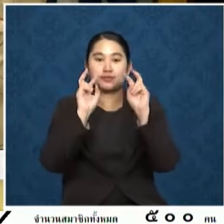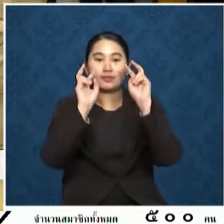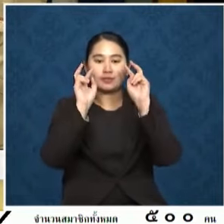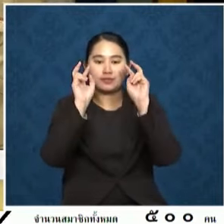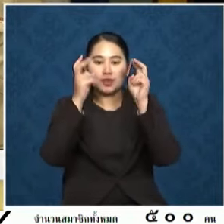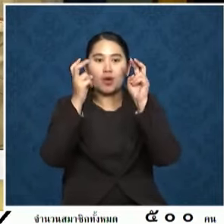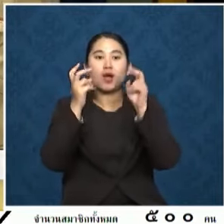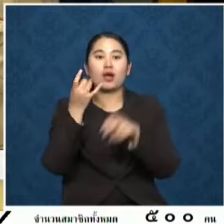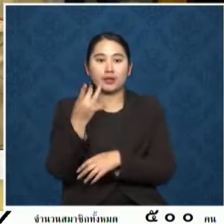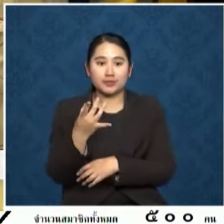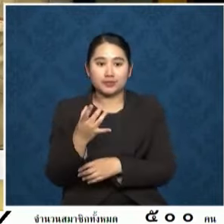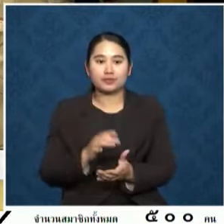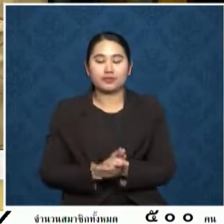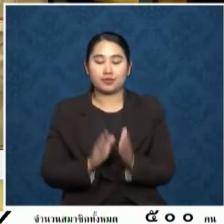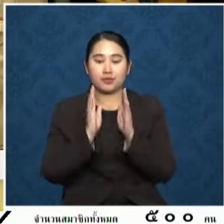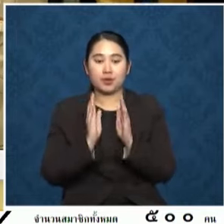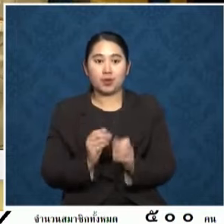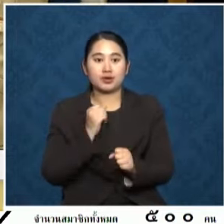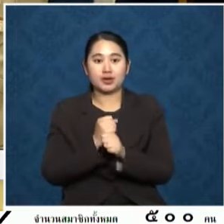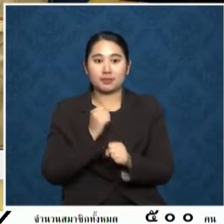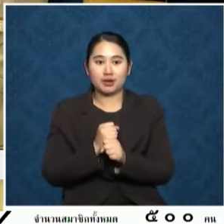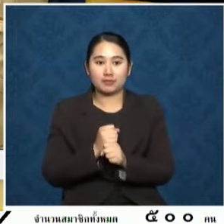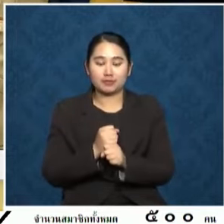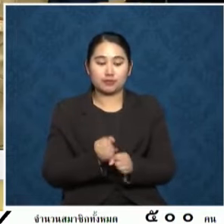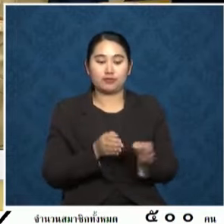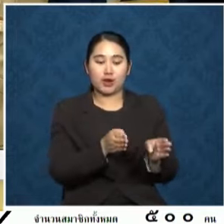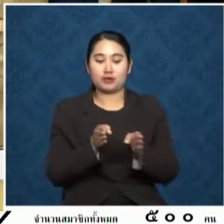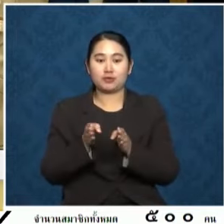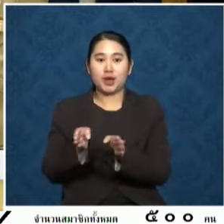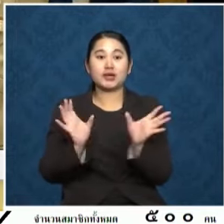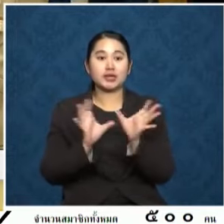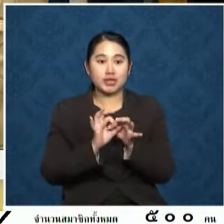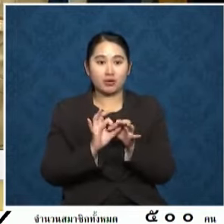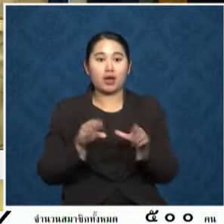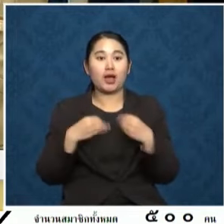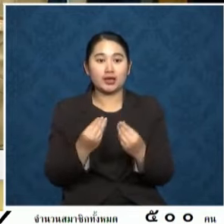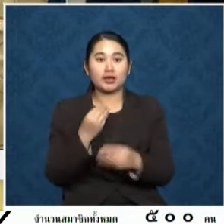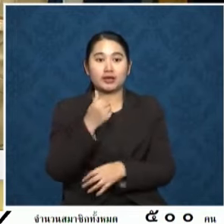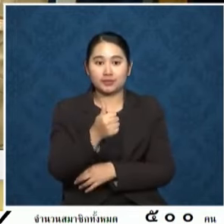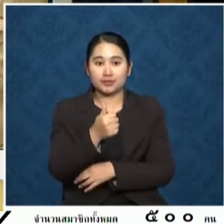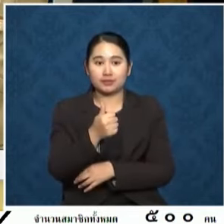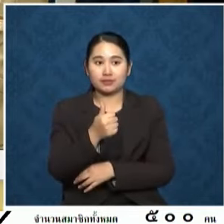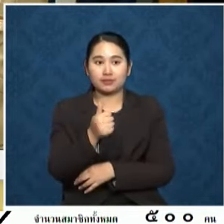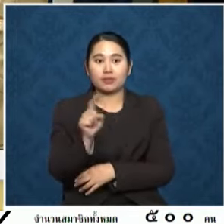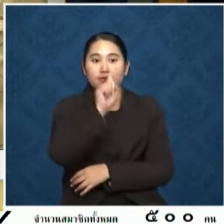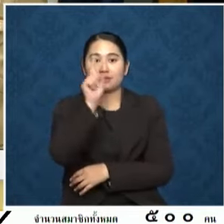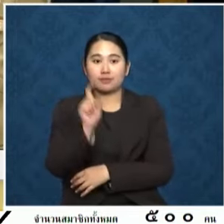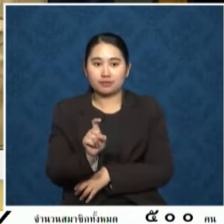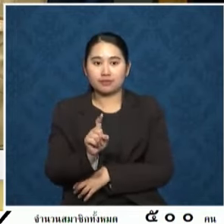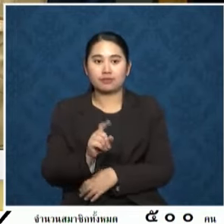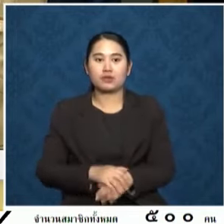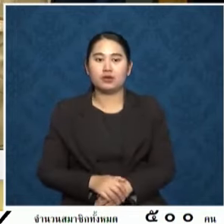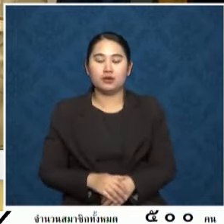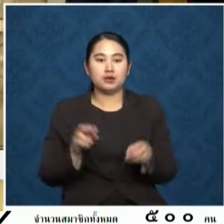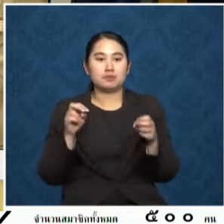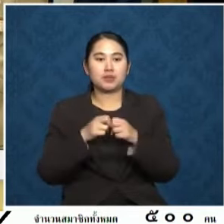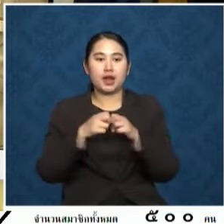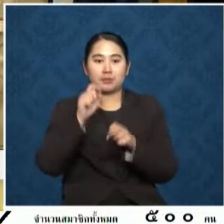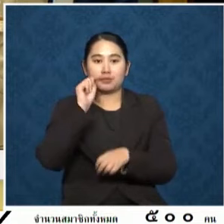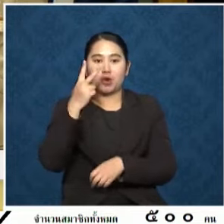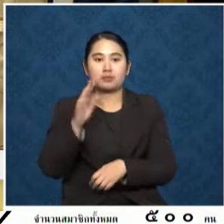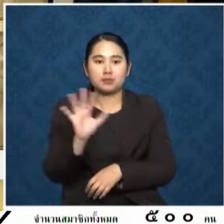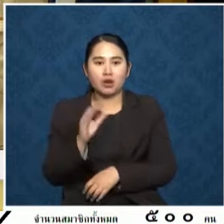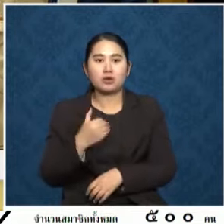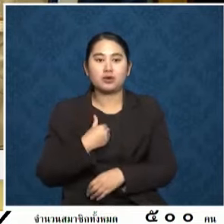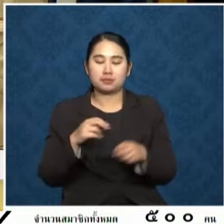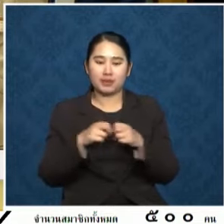ไรเจ้าหน้าที่ผู้ที่เกี่ยวข้องที่อนุญาตผมไม่อยากให้เกิดเหตุการณ์แบบนี้นี่ไม่ใ